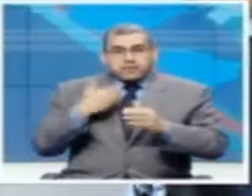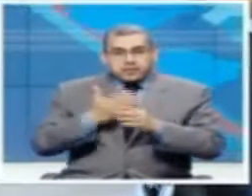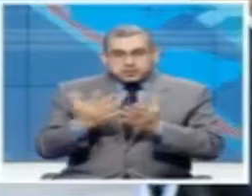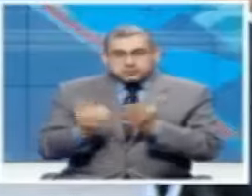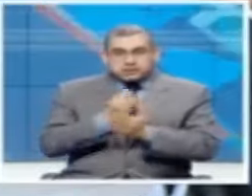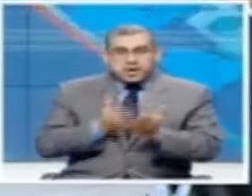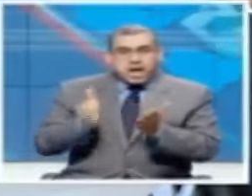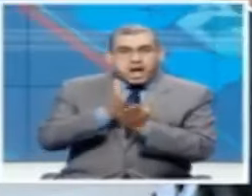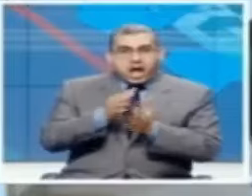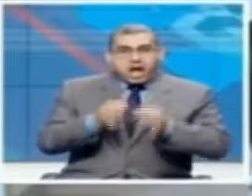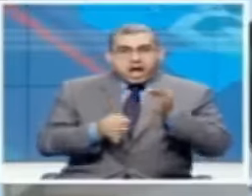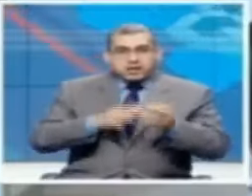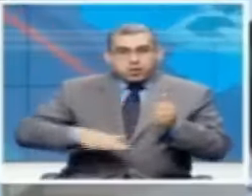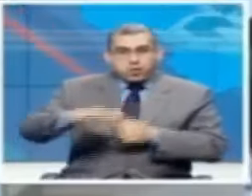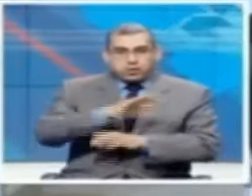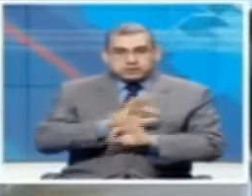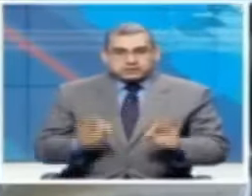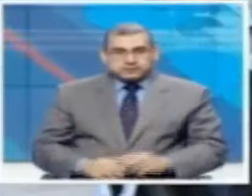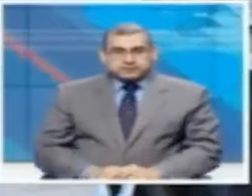لضمان تحقيق العداله